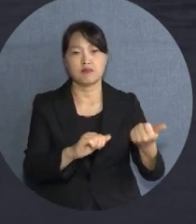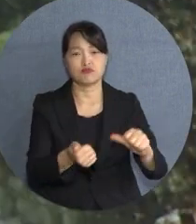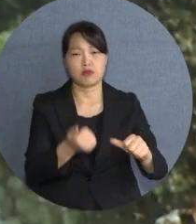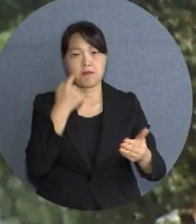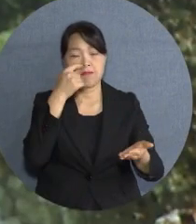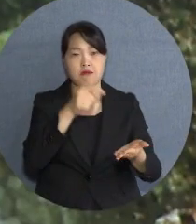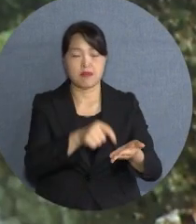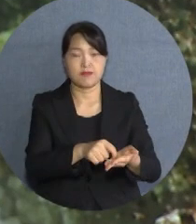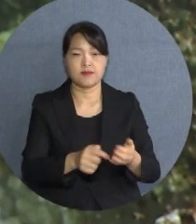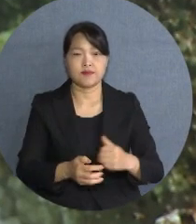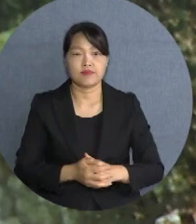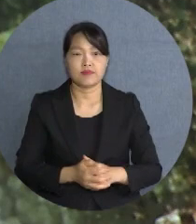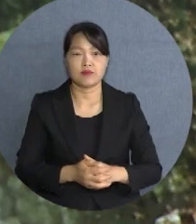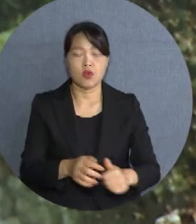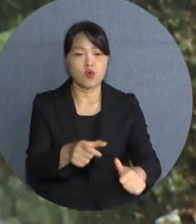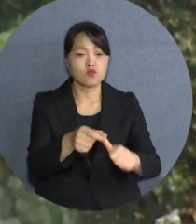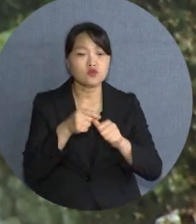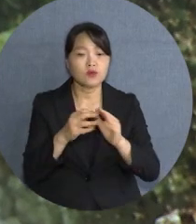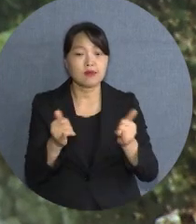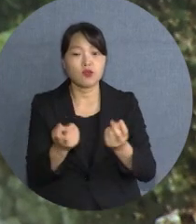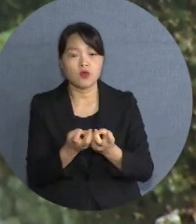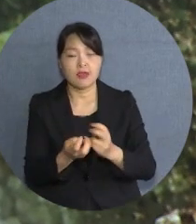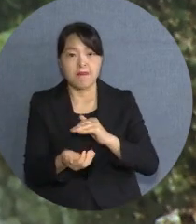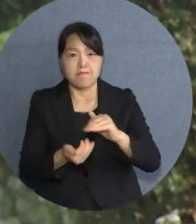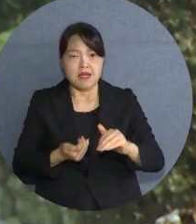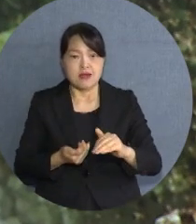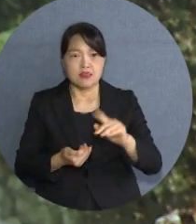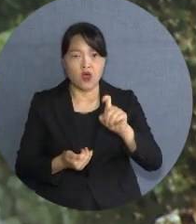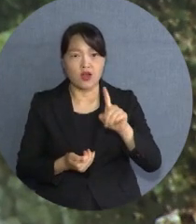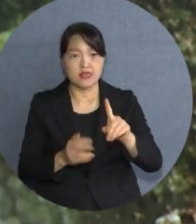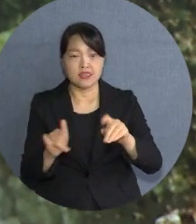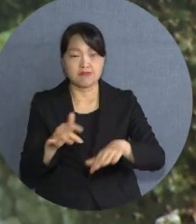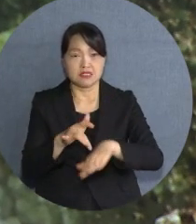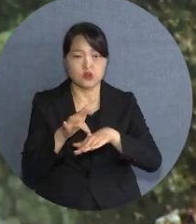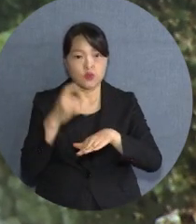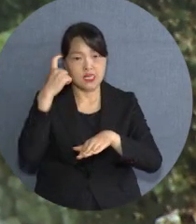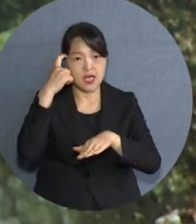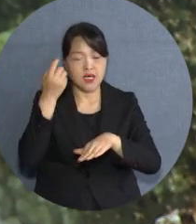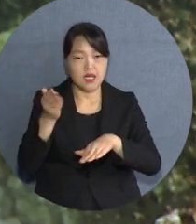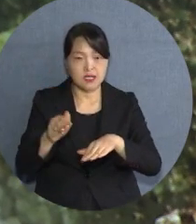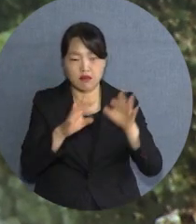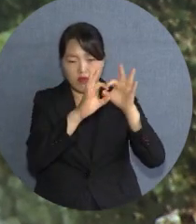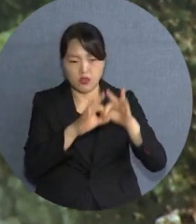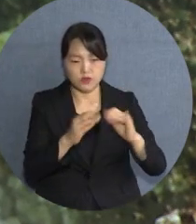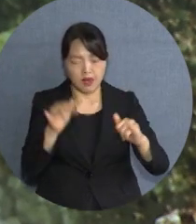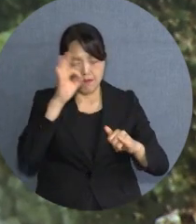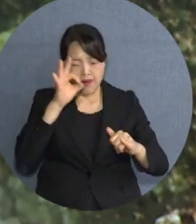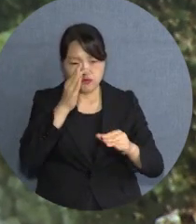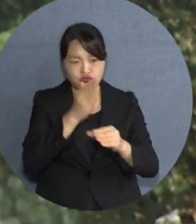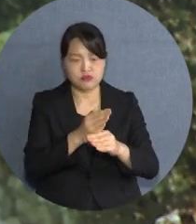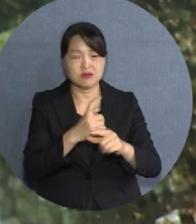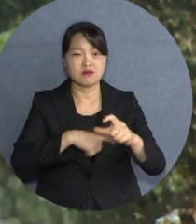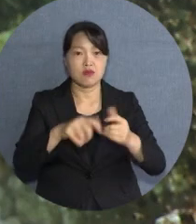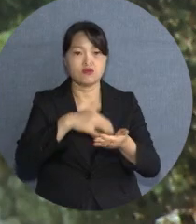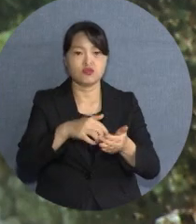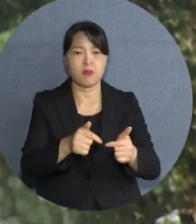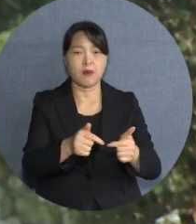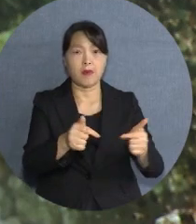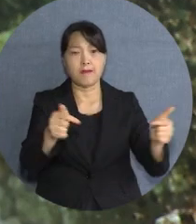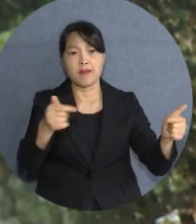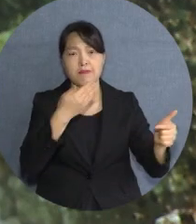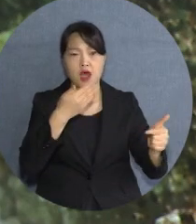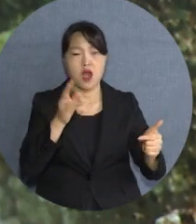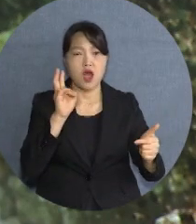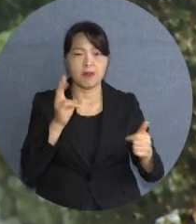집계됐습니다. 당초 이제 구조당국은 11명의 실종자가 있을 것으로 봤는데요. 수색이 진행될수록 피해가 더 확대될 수도 있을 것